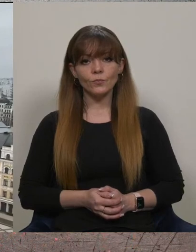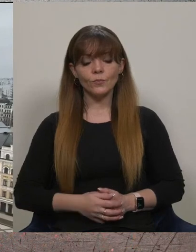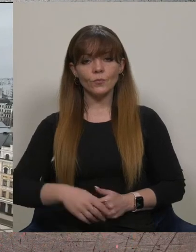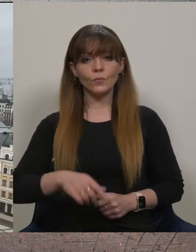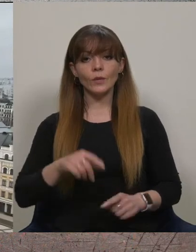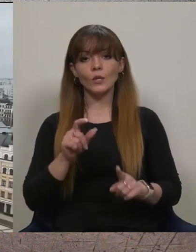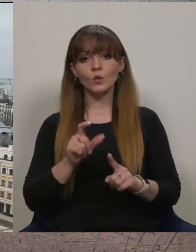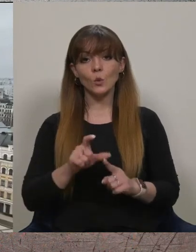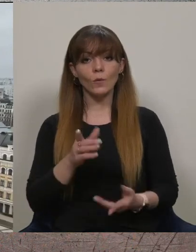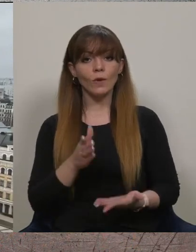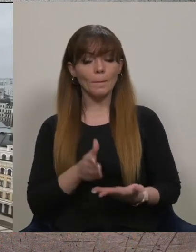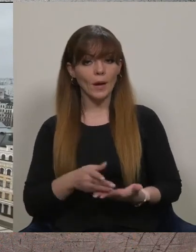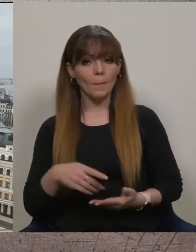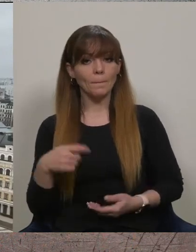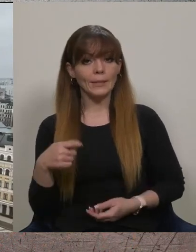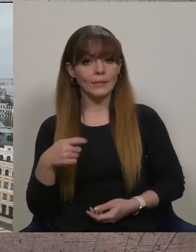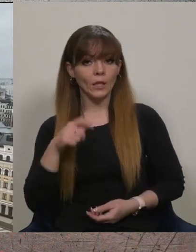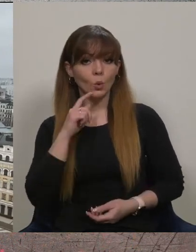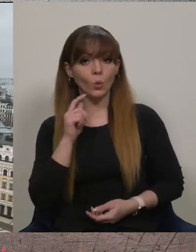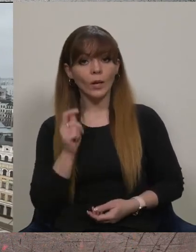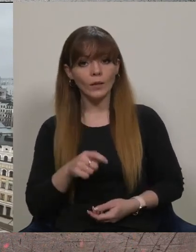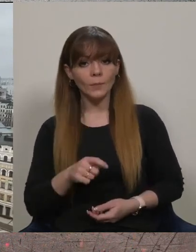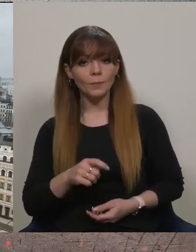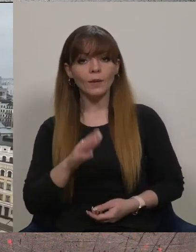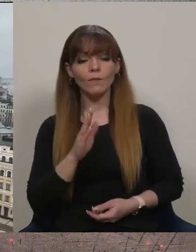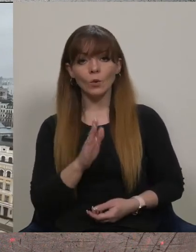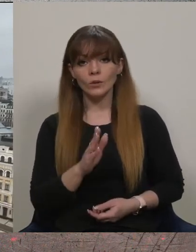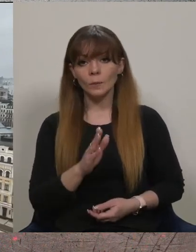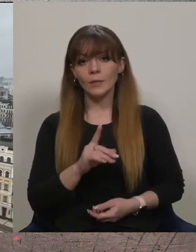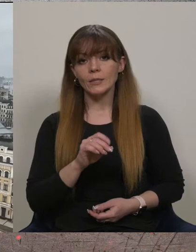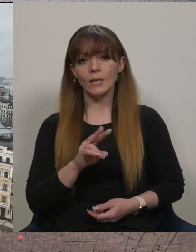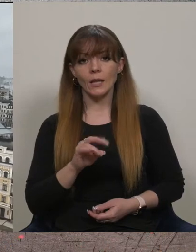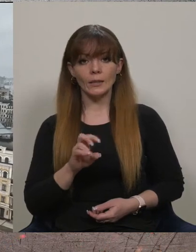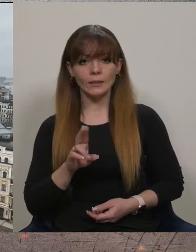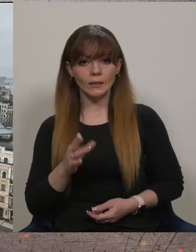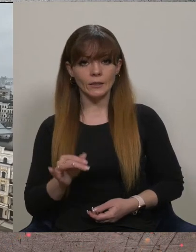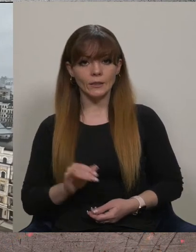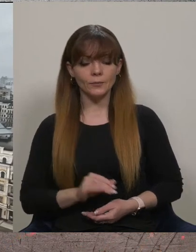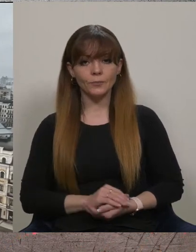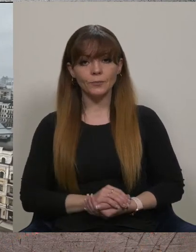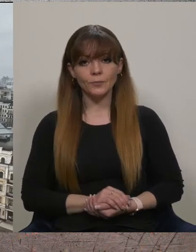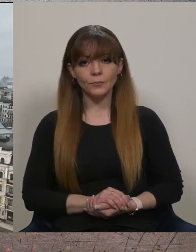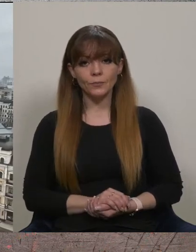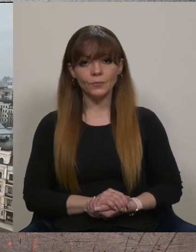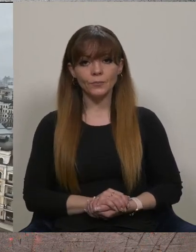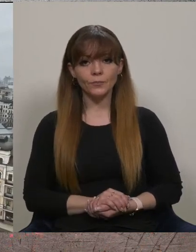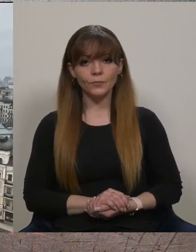Слово має президент України Володимир Зеленський.